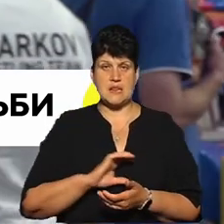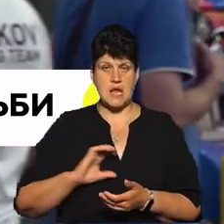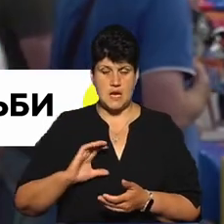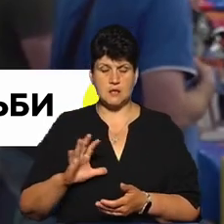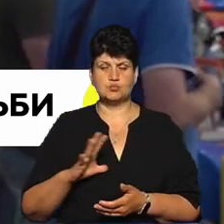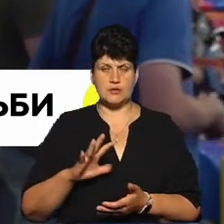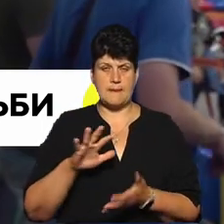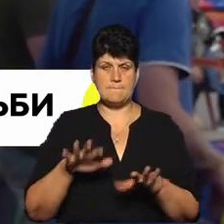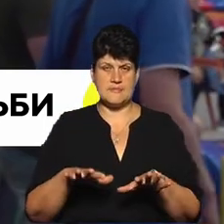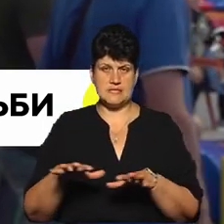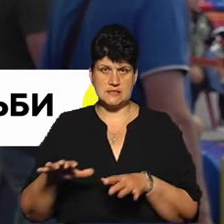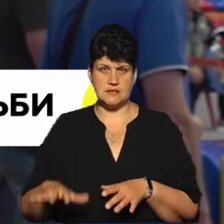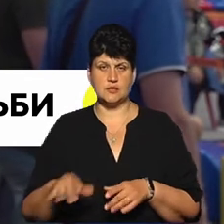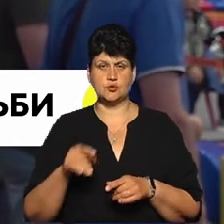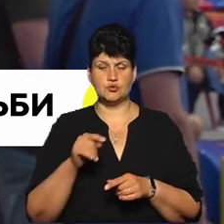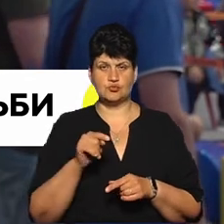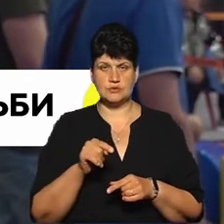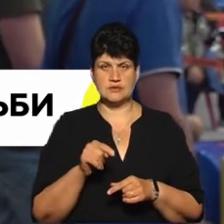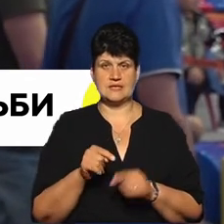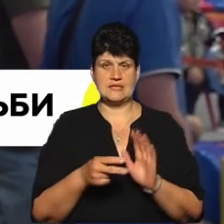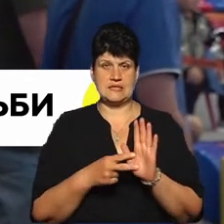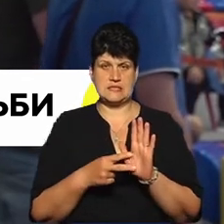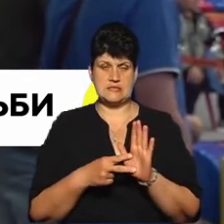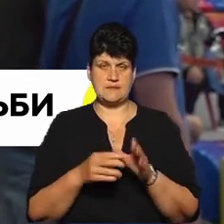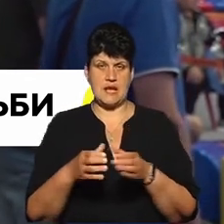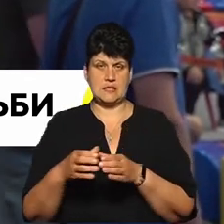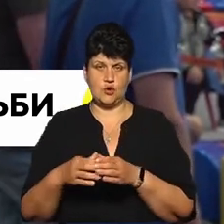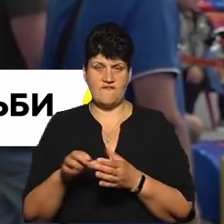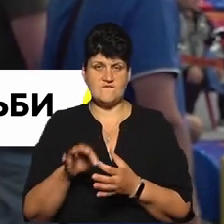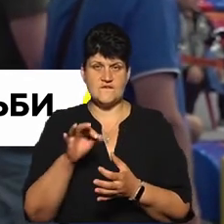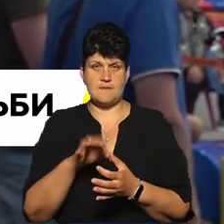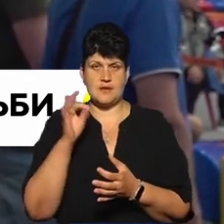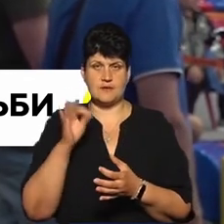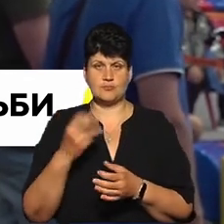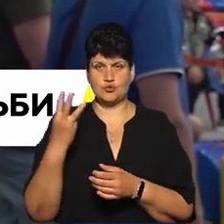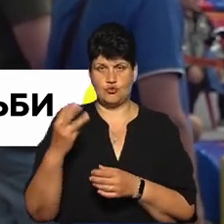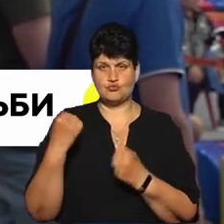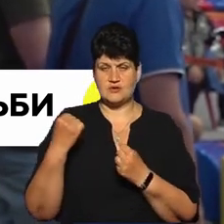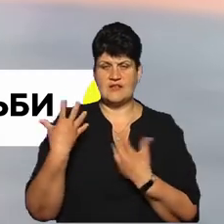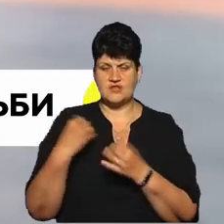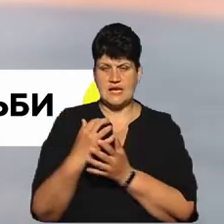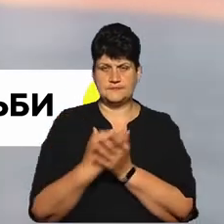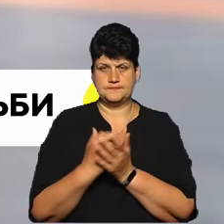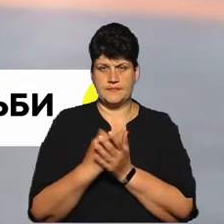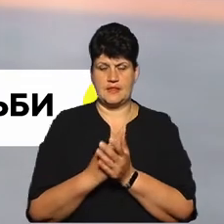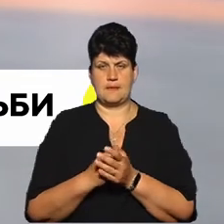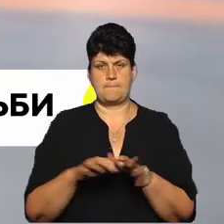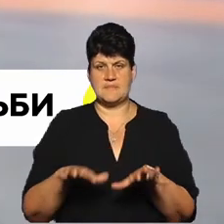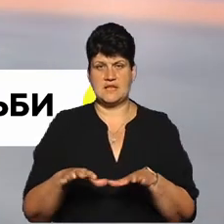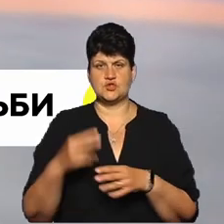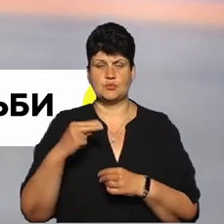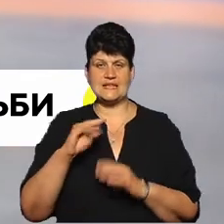тільки 7 категорій відбираються на чемпіонат світу, бо ті 3 спортсмени вже собі забронювали місце на чемпіонат світу. За результатами